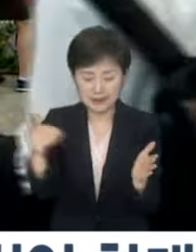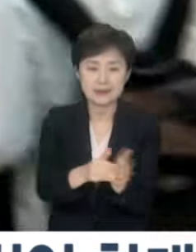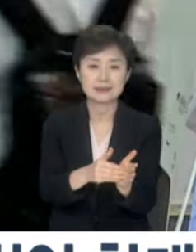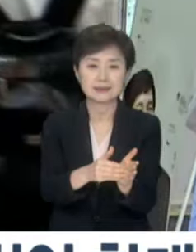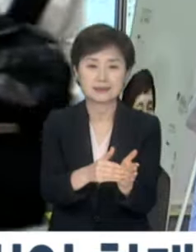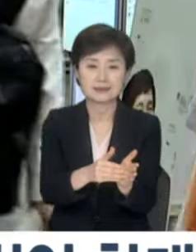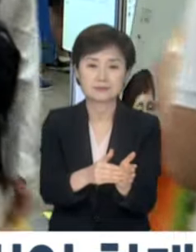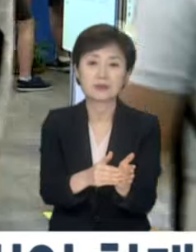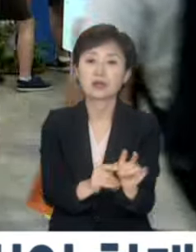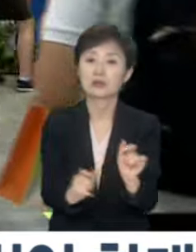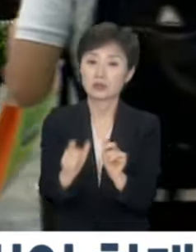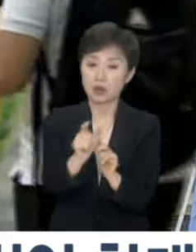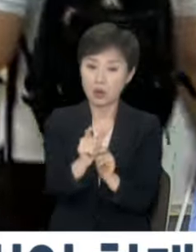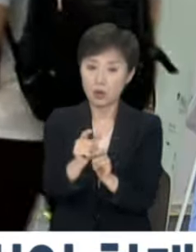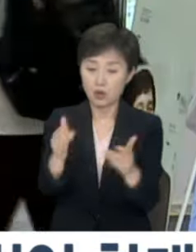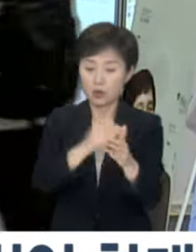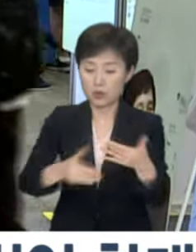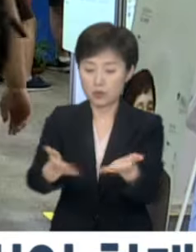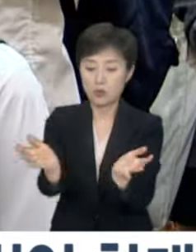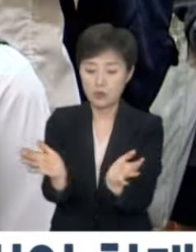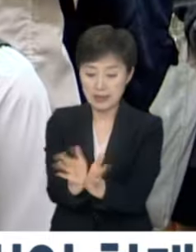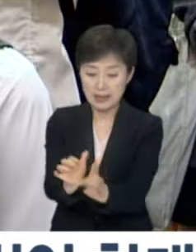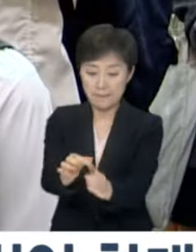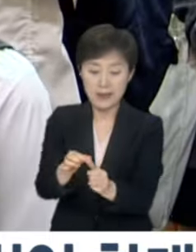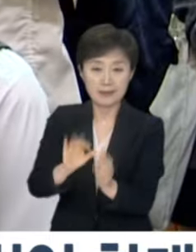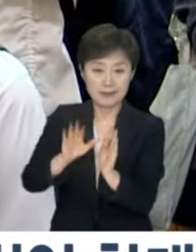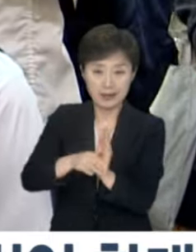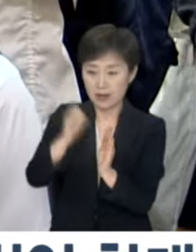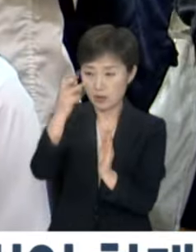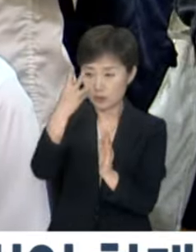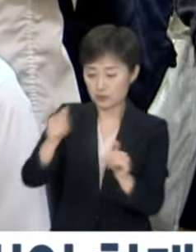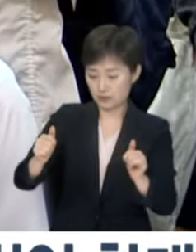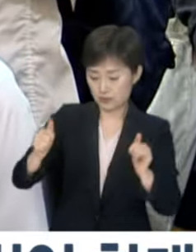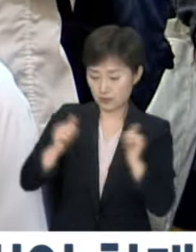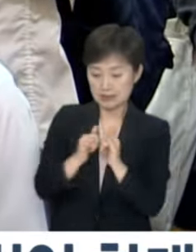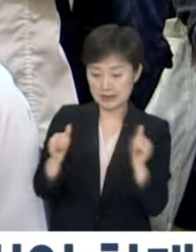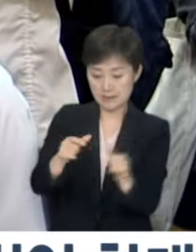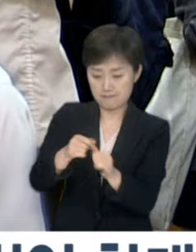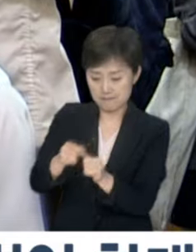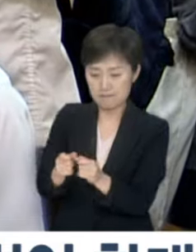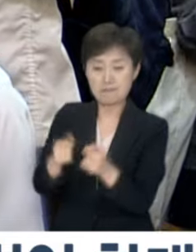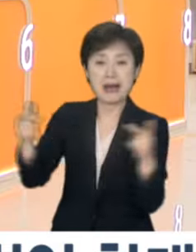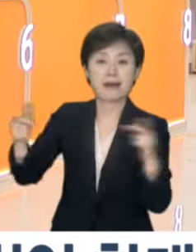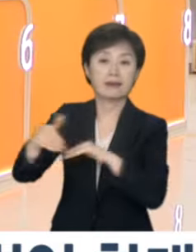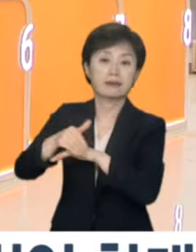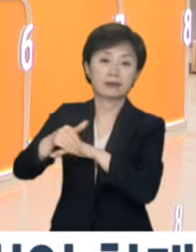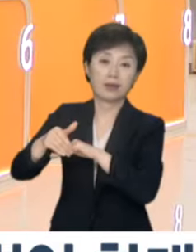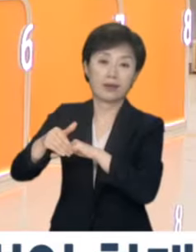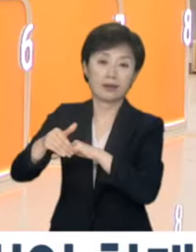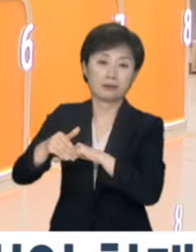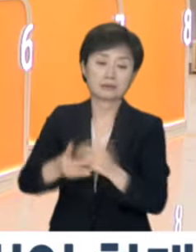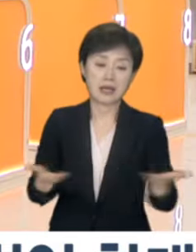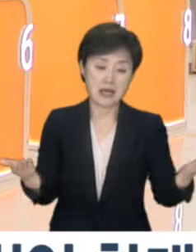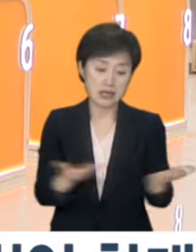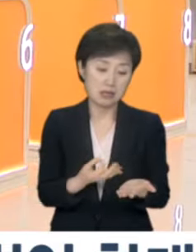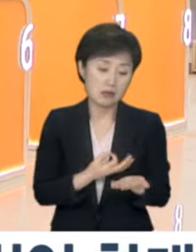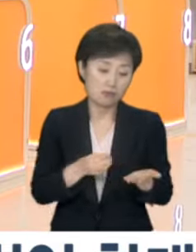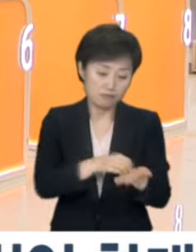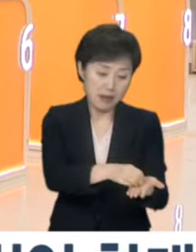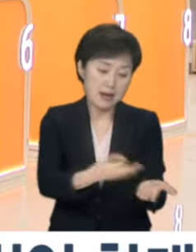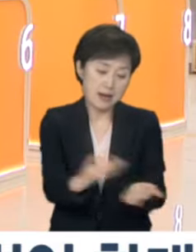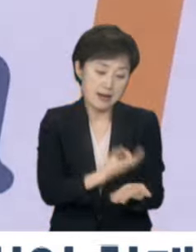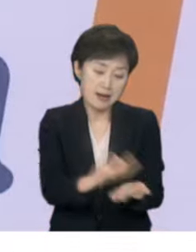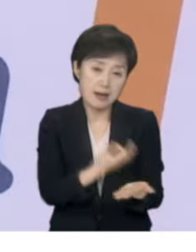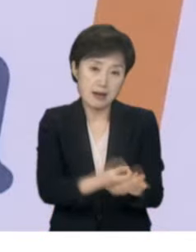이와 더불어 공공기관 신규 채용에서 고졸자 비중을 늘릴 방침입니다 근로 소득을 통한 자산